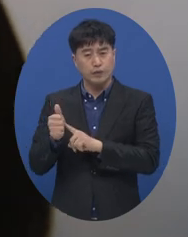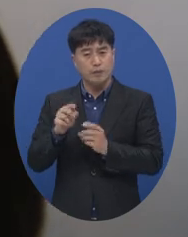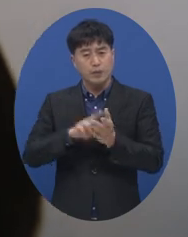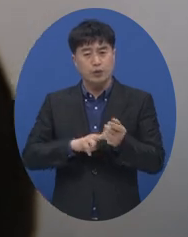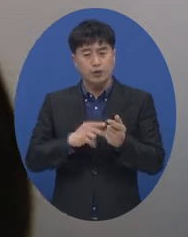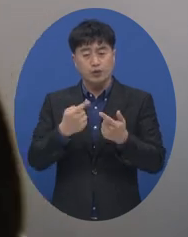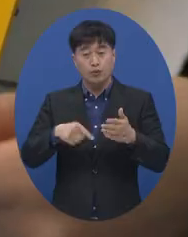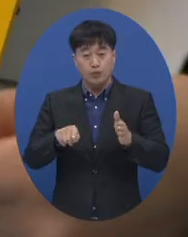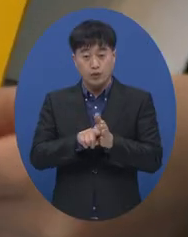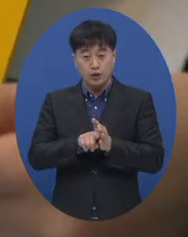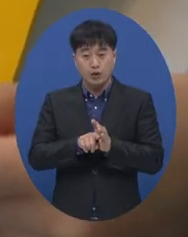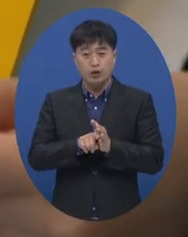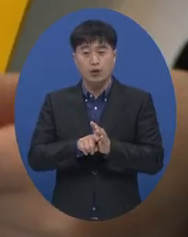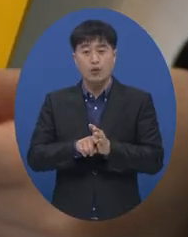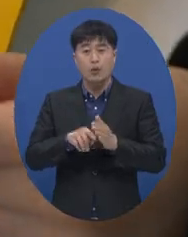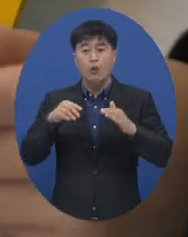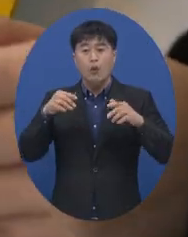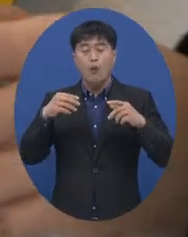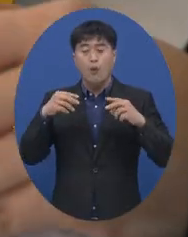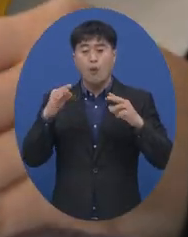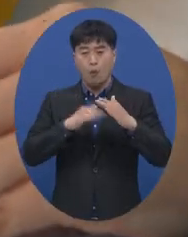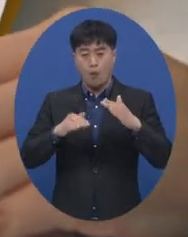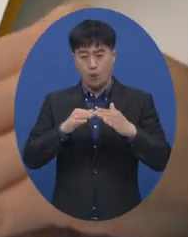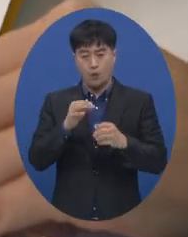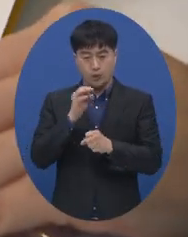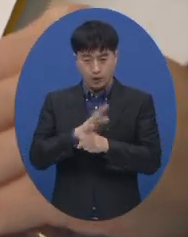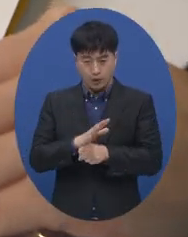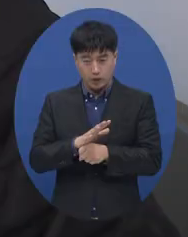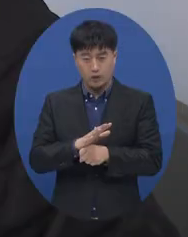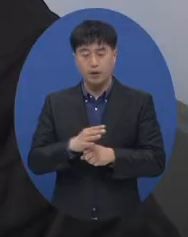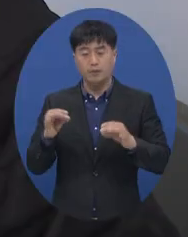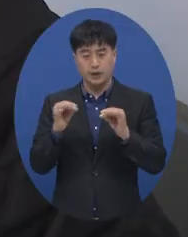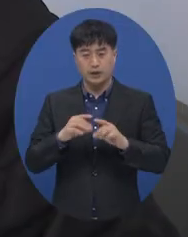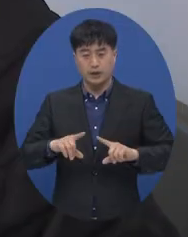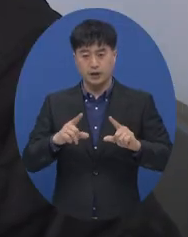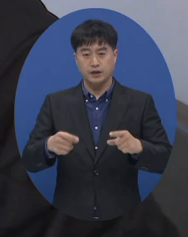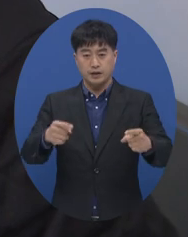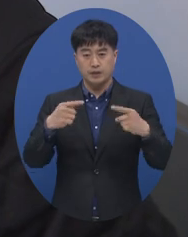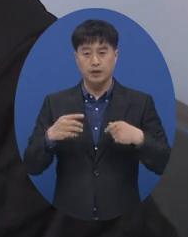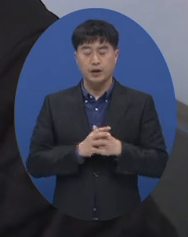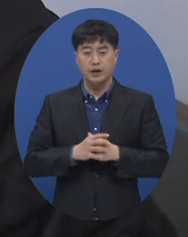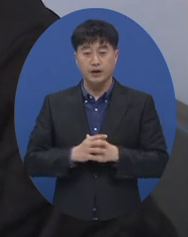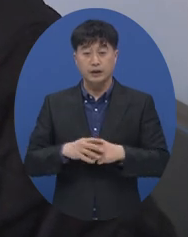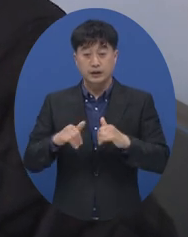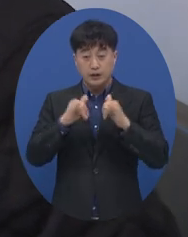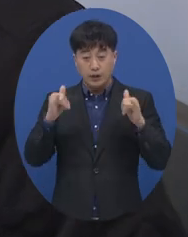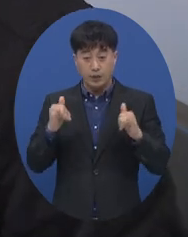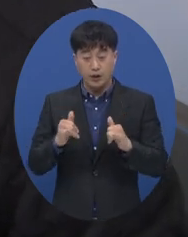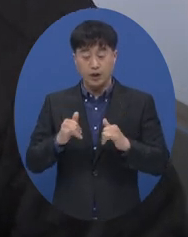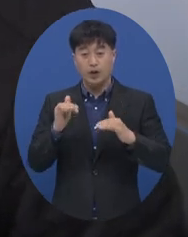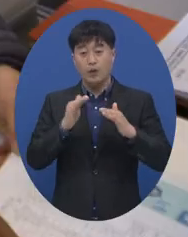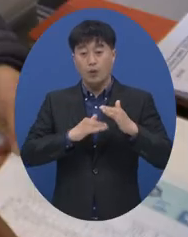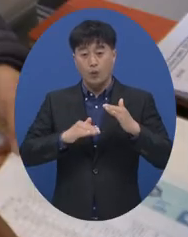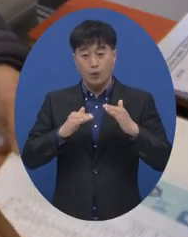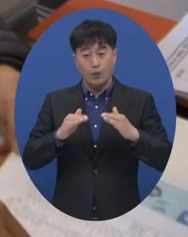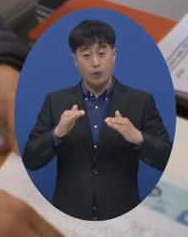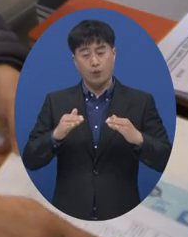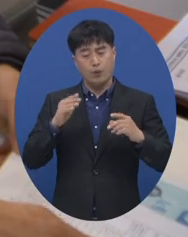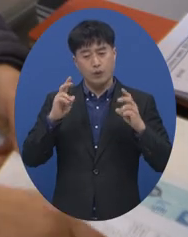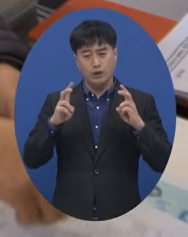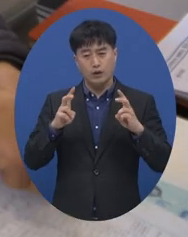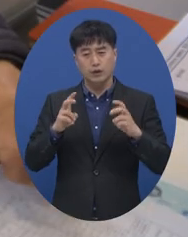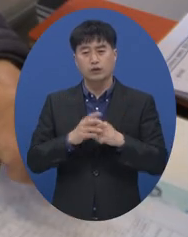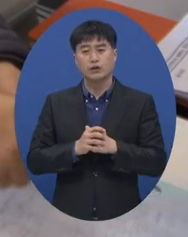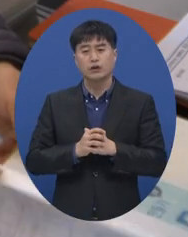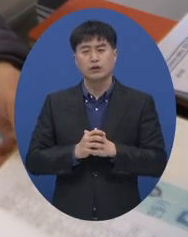에서 열린 공공구매 매칭 데이 행사에 참가했습니다 사회적 경제 기업의 된 공공기관의 문턱이 높지 만한데